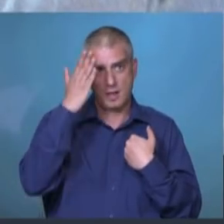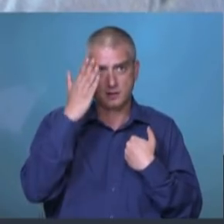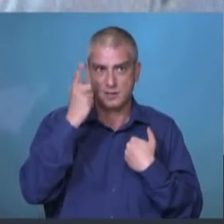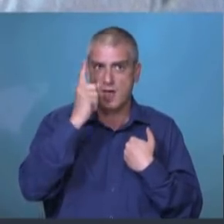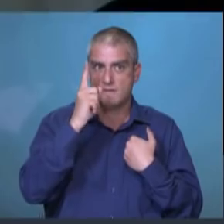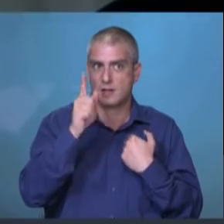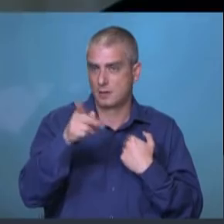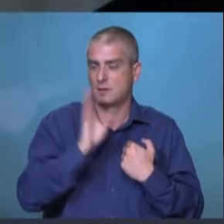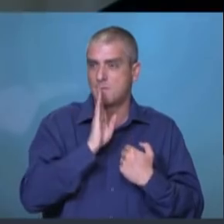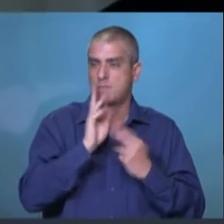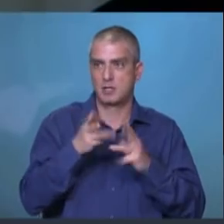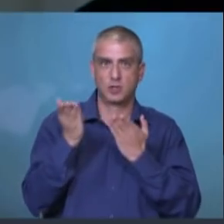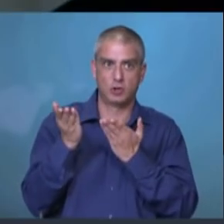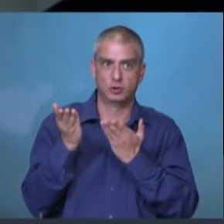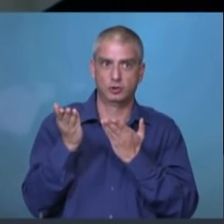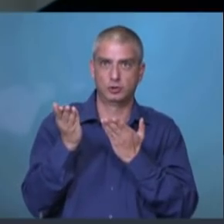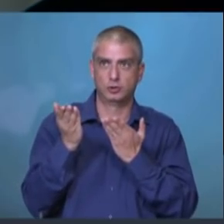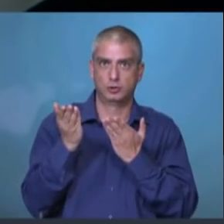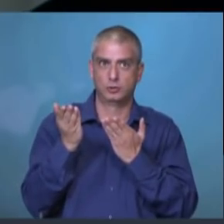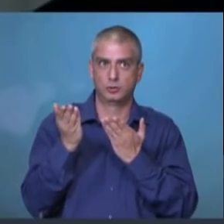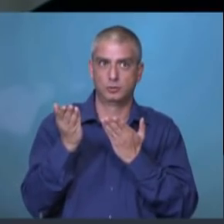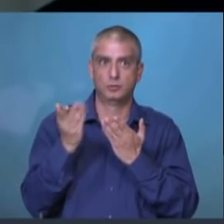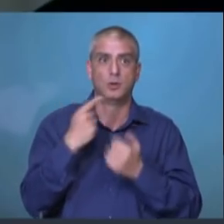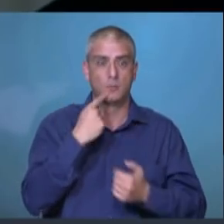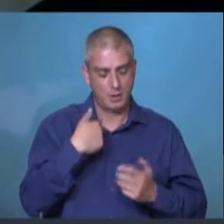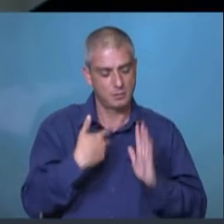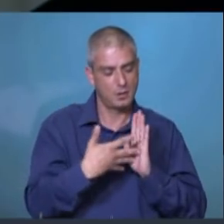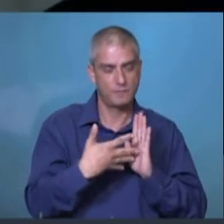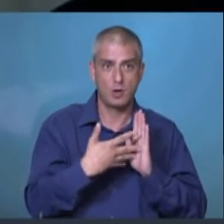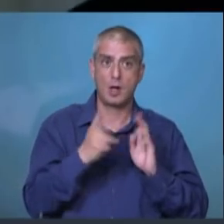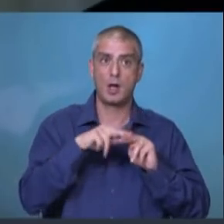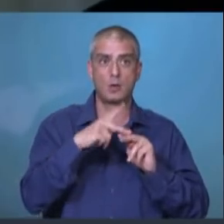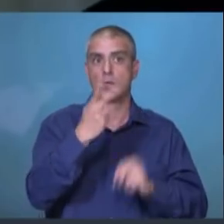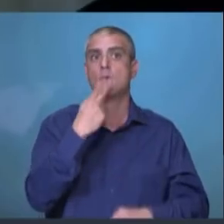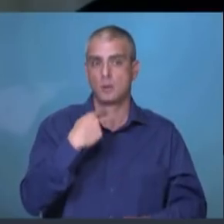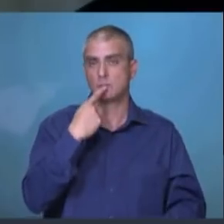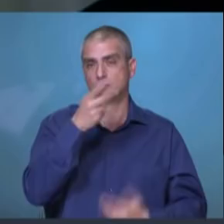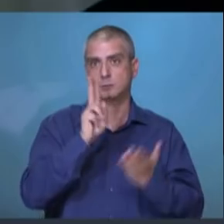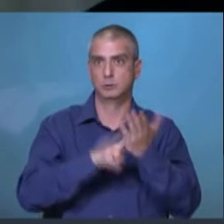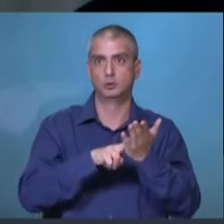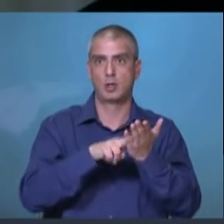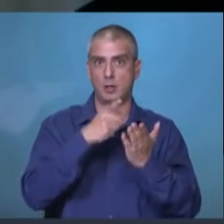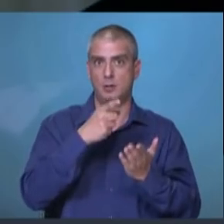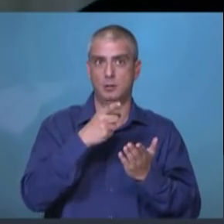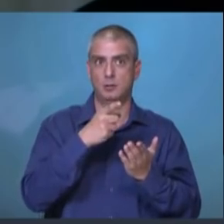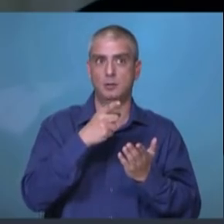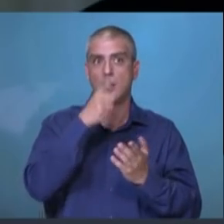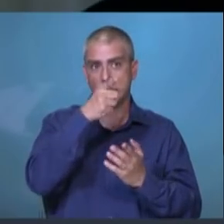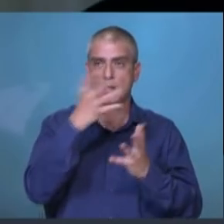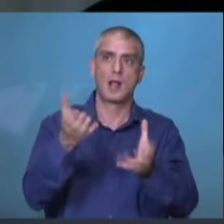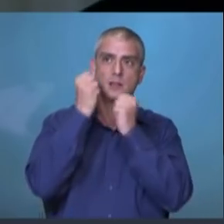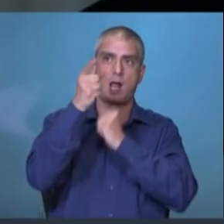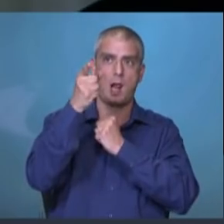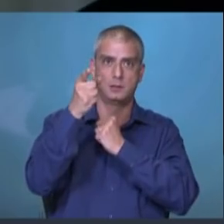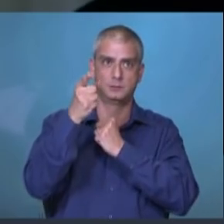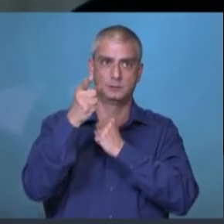יש פה... יש פה בעיה. יש פה בעיה. הוא אומר, אני אבדוק. אחרי כמה זמן הוא חוזר אליי, הוא אומר, אתה צודק, אתה מחלץ אותם.